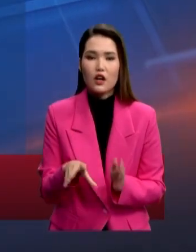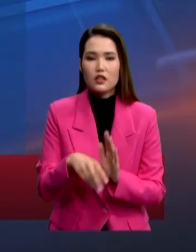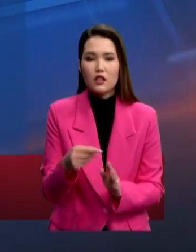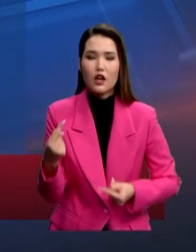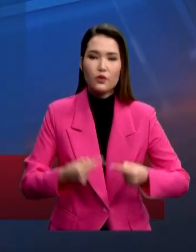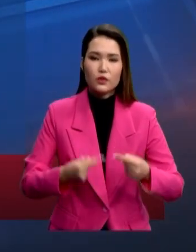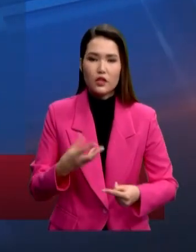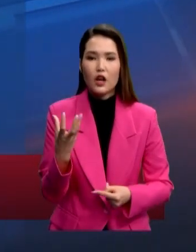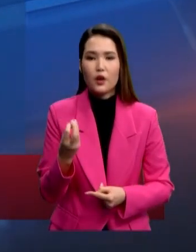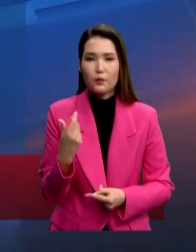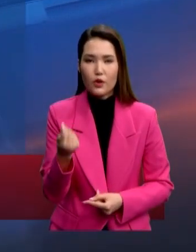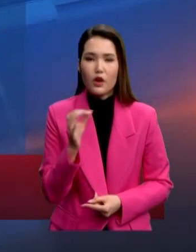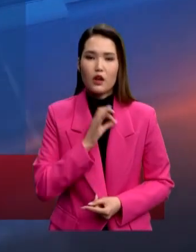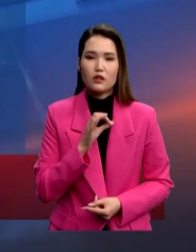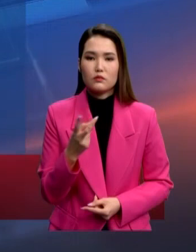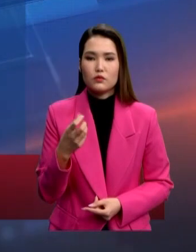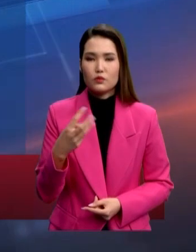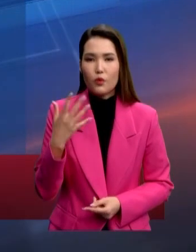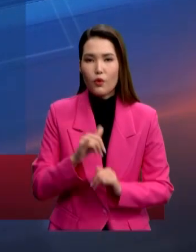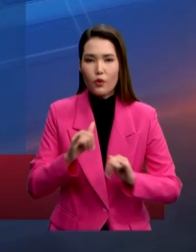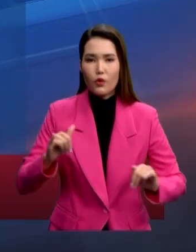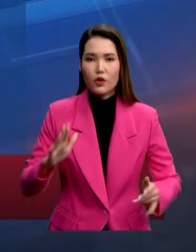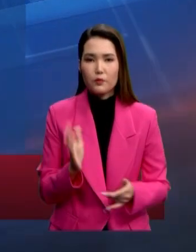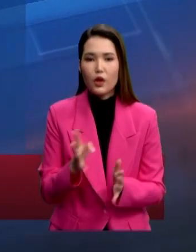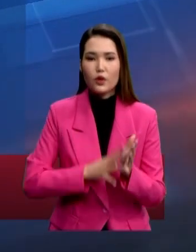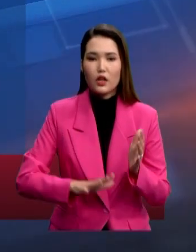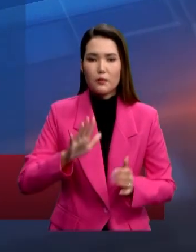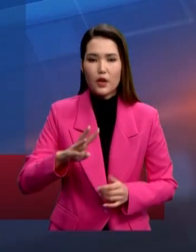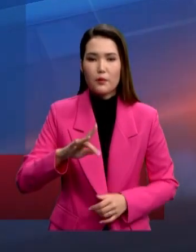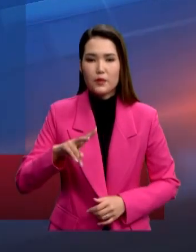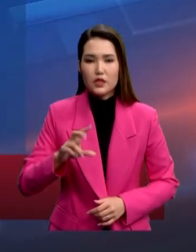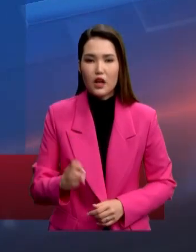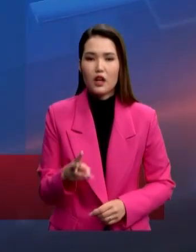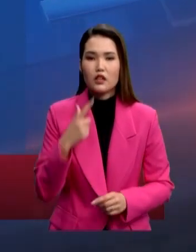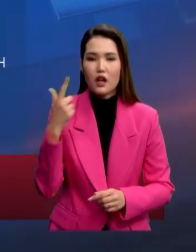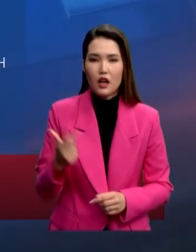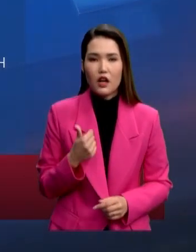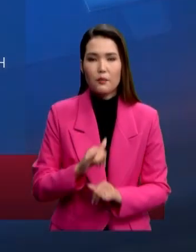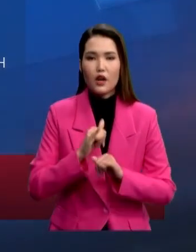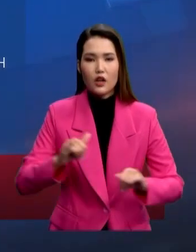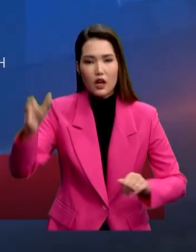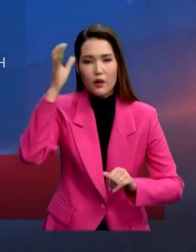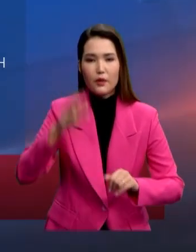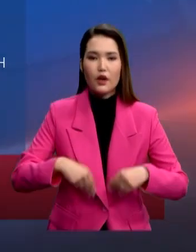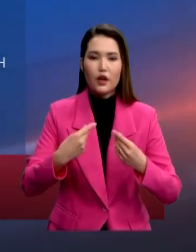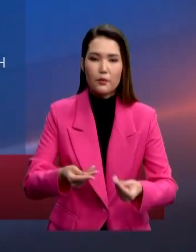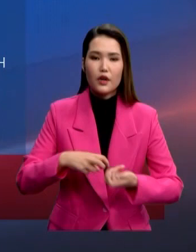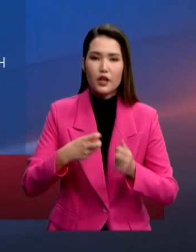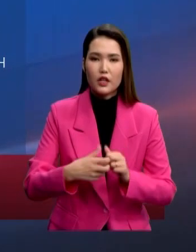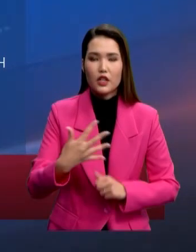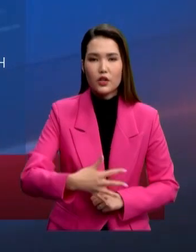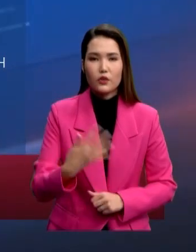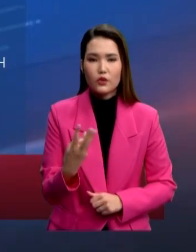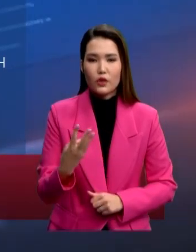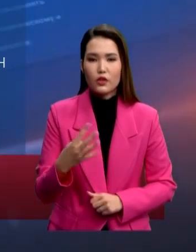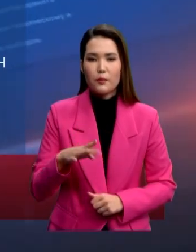96%-ына таза тіршілік нәрін тартамыз деп отыр. 95 миллиард теңге армияны жаңғыртуға жұмсалады, білім беру мәселелерін шешуге 54 миллиард